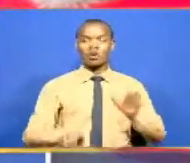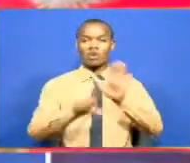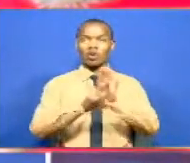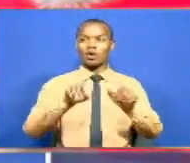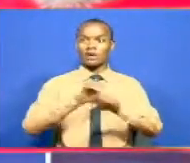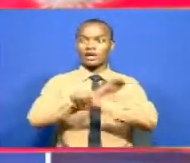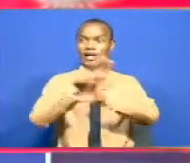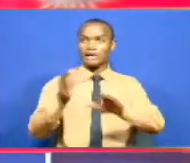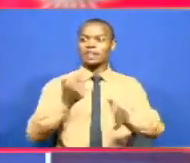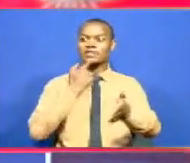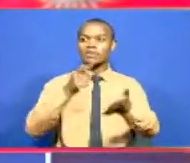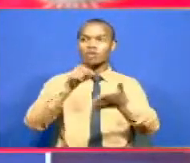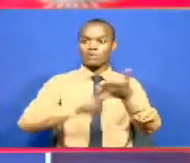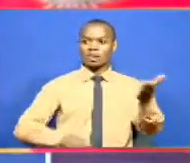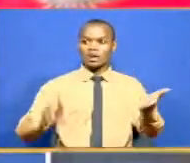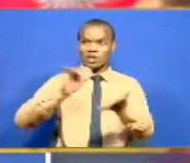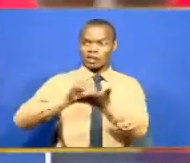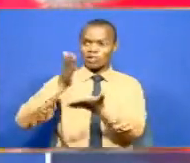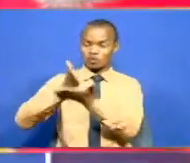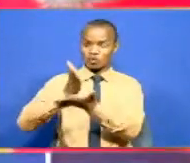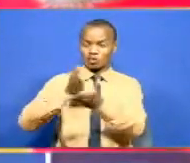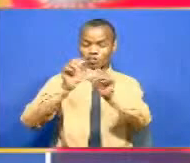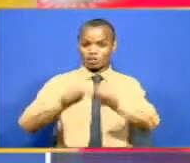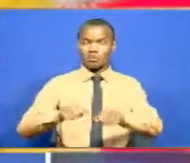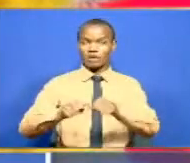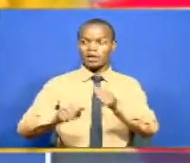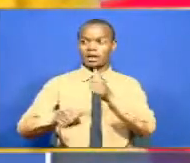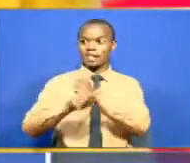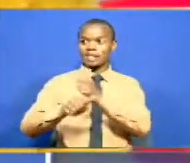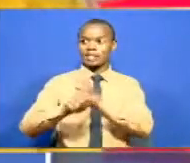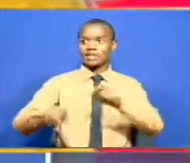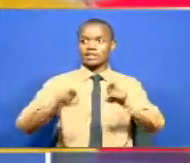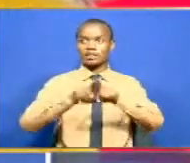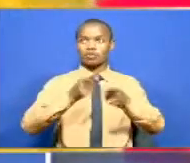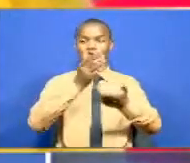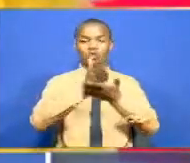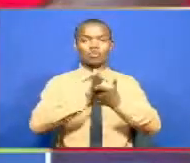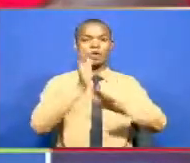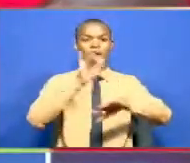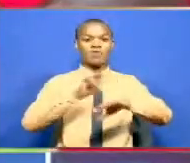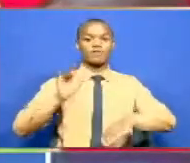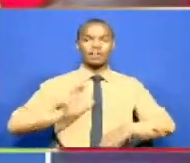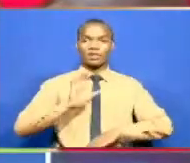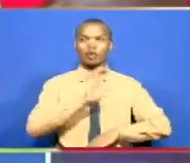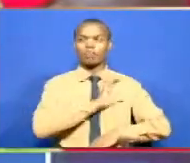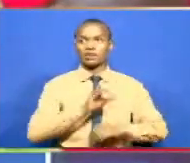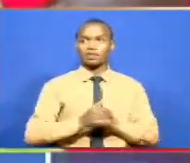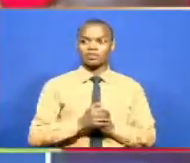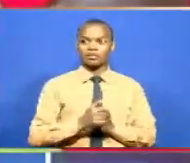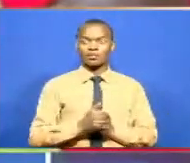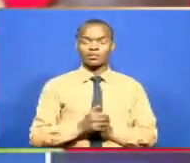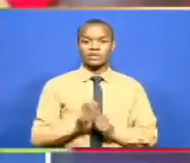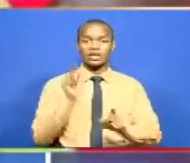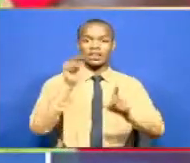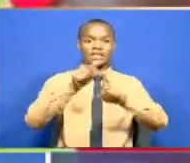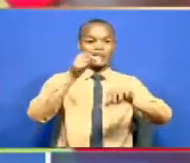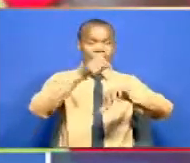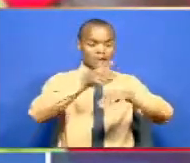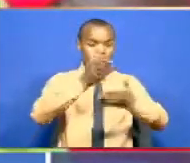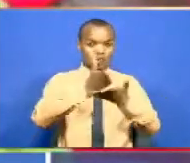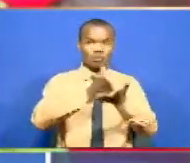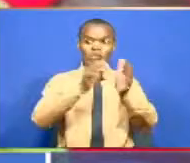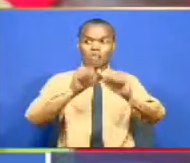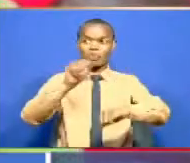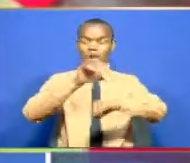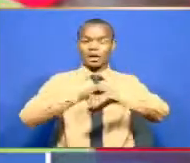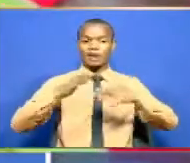a danger kwa hawa watoto, kwa mama, na tena ni danger hata kwa community. Yeah. Mpaka tukibizane na wahalifu,